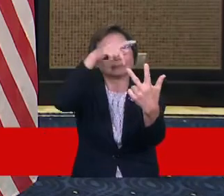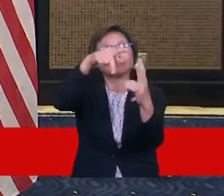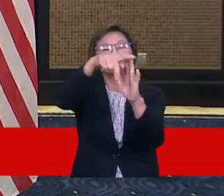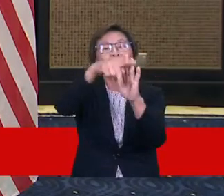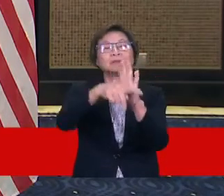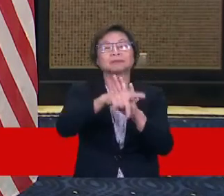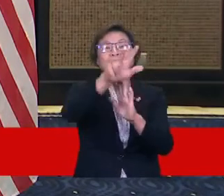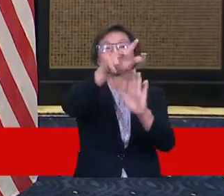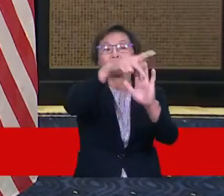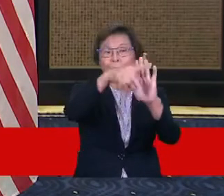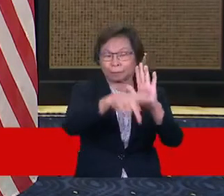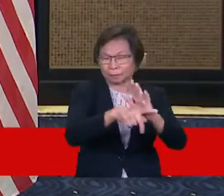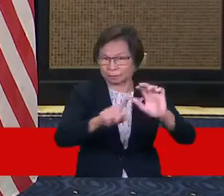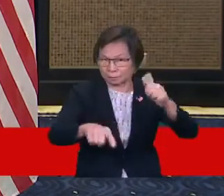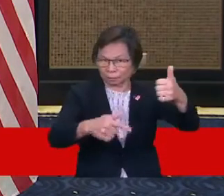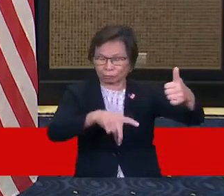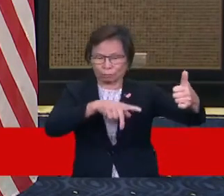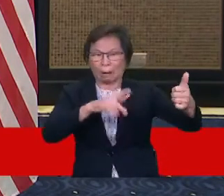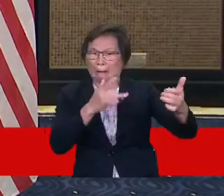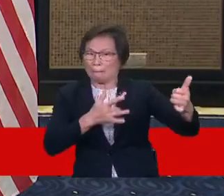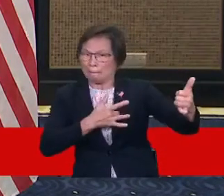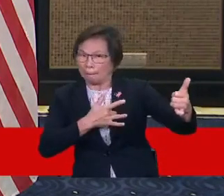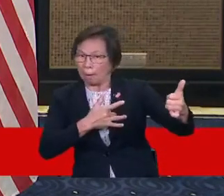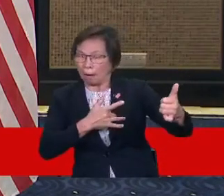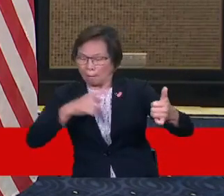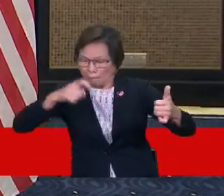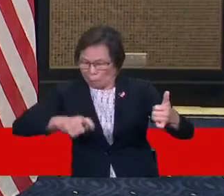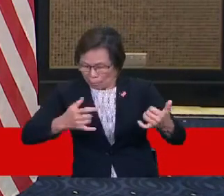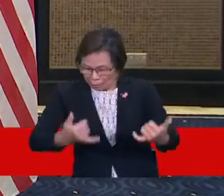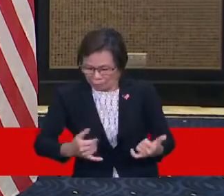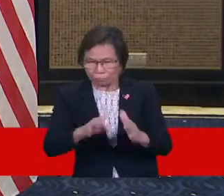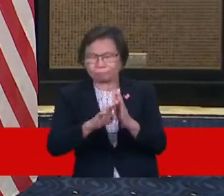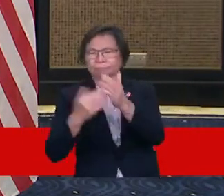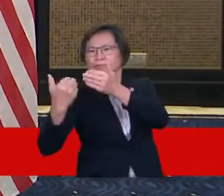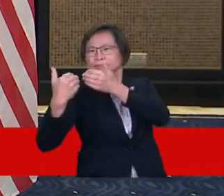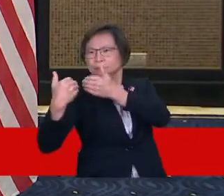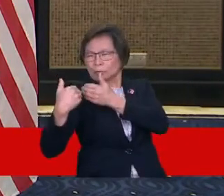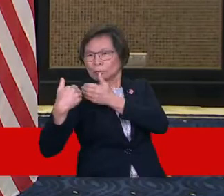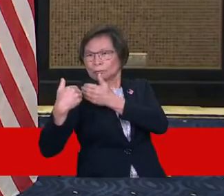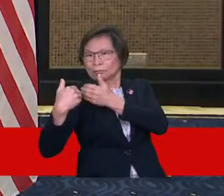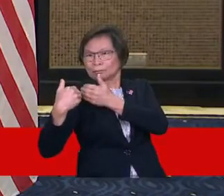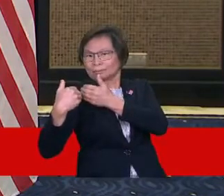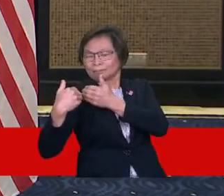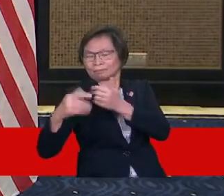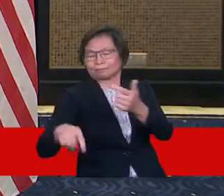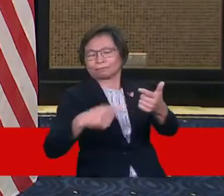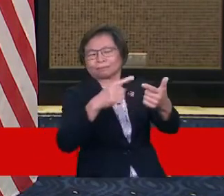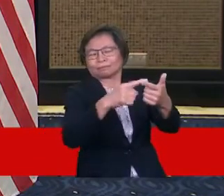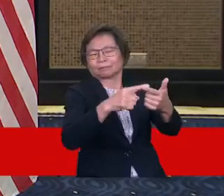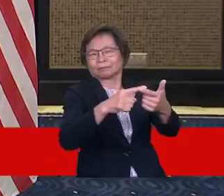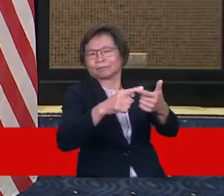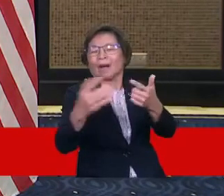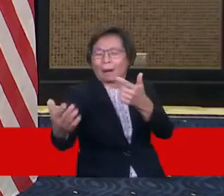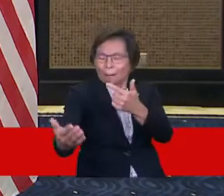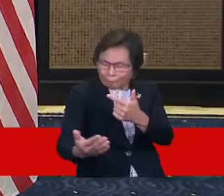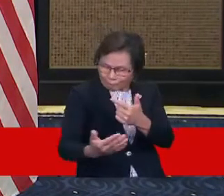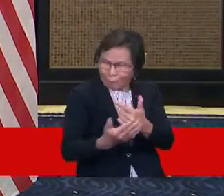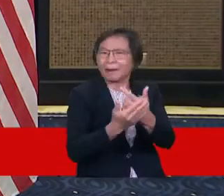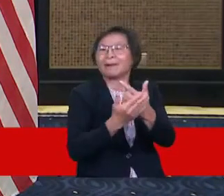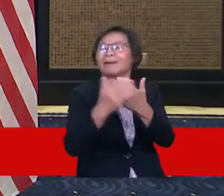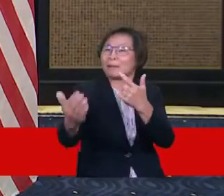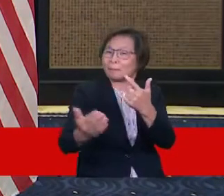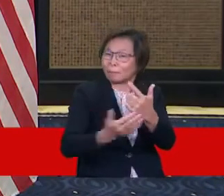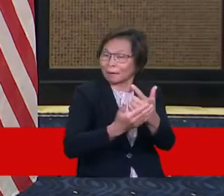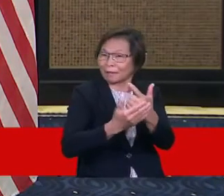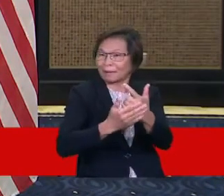Eko dengan keperluan semasa bertanggung jawab dan amanah dan mengembalikan smule